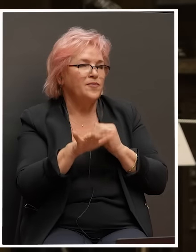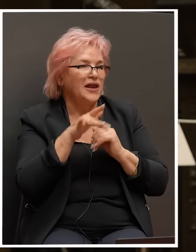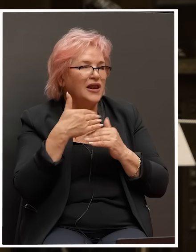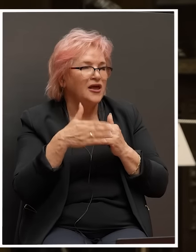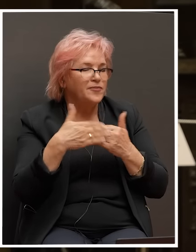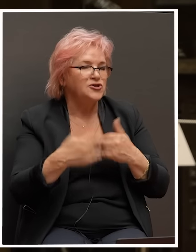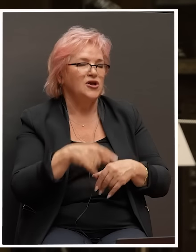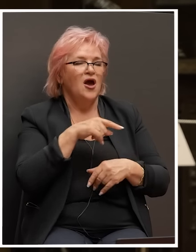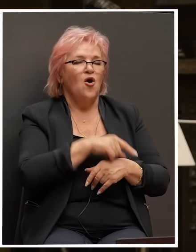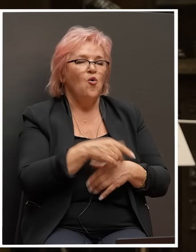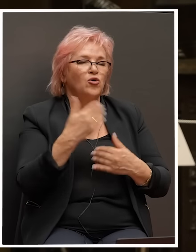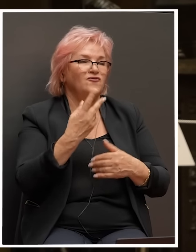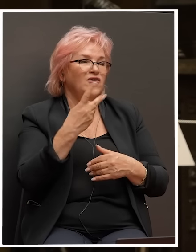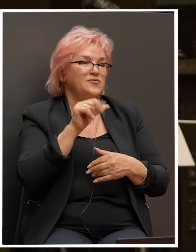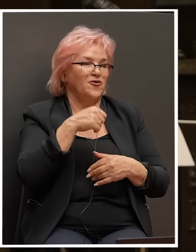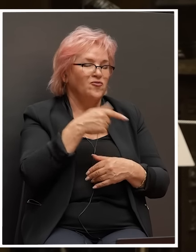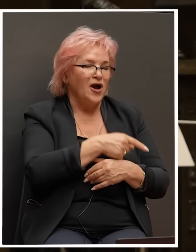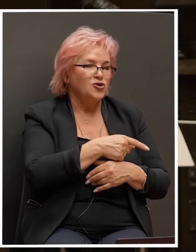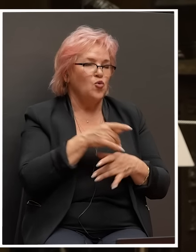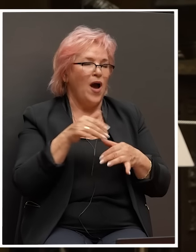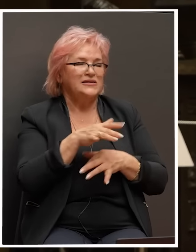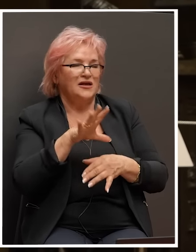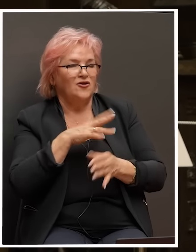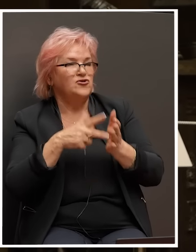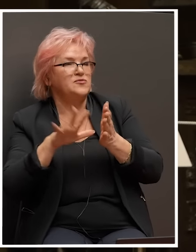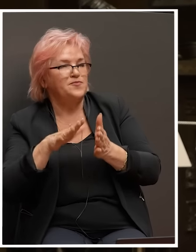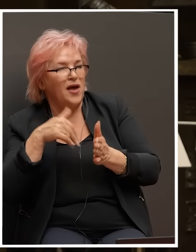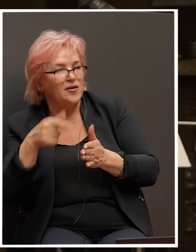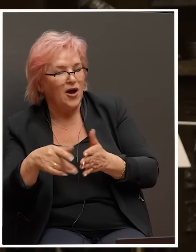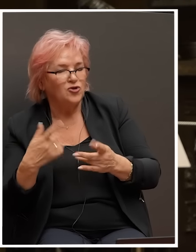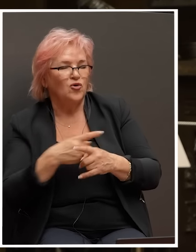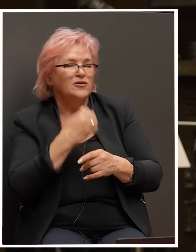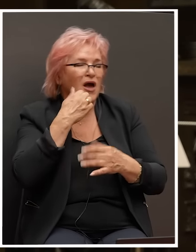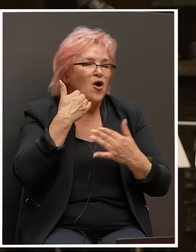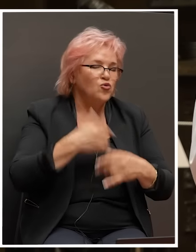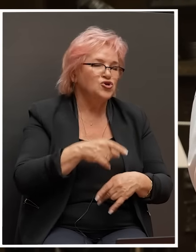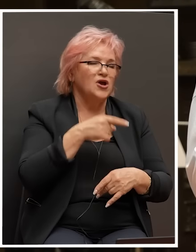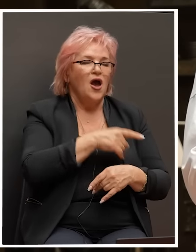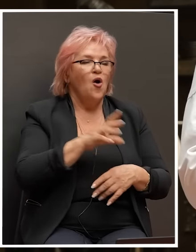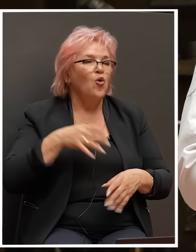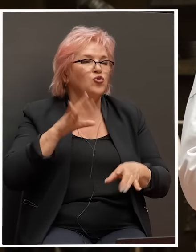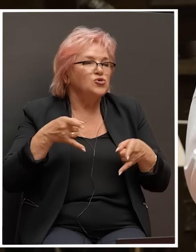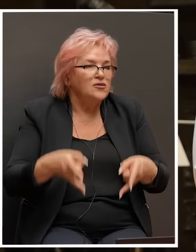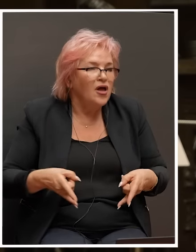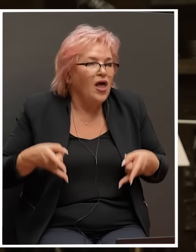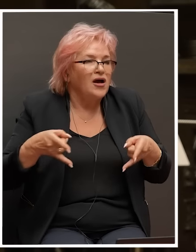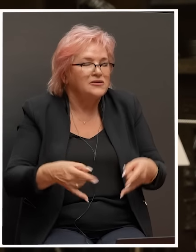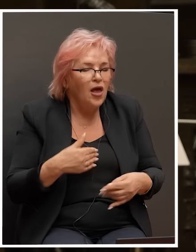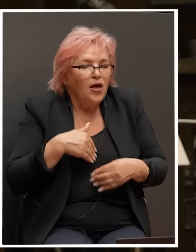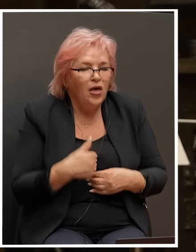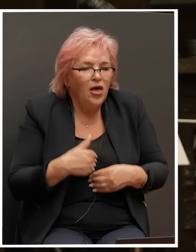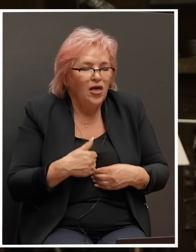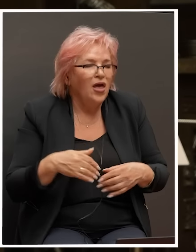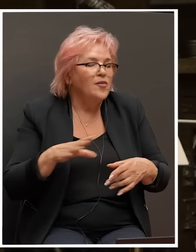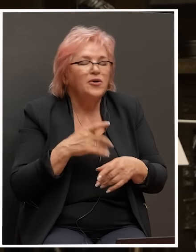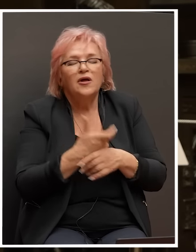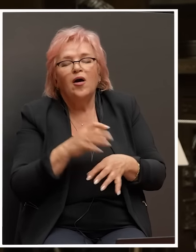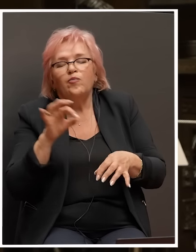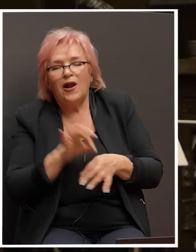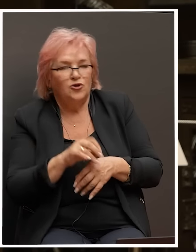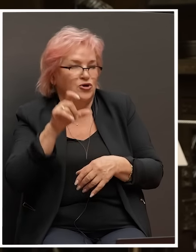лет. Он родился в 21 году, дело происходит в 85 году. Он ходил на костылях, кашлял и вообще был страшно